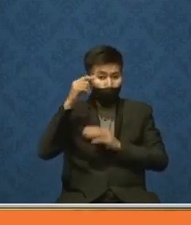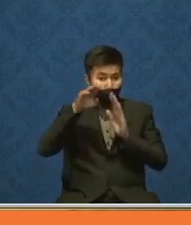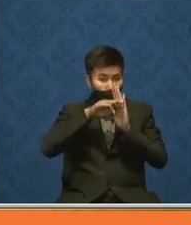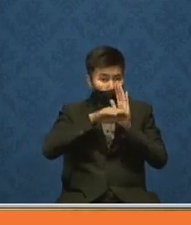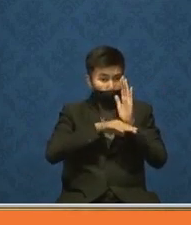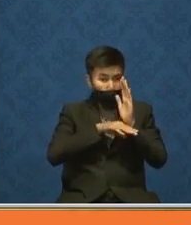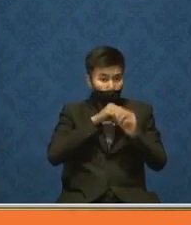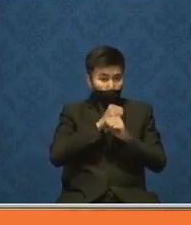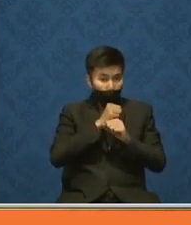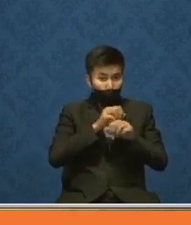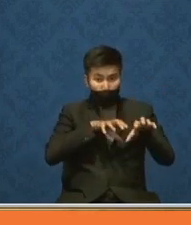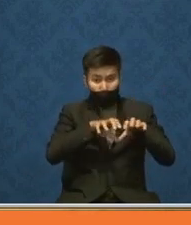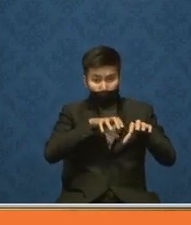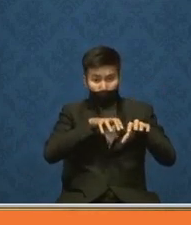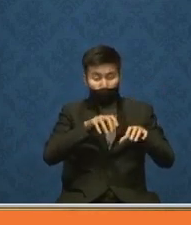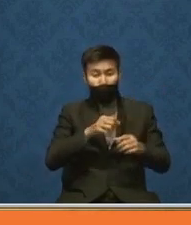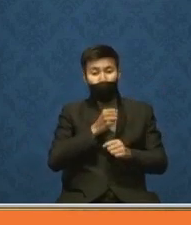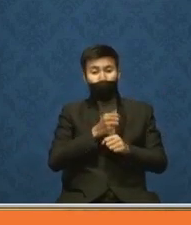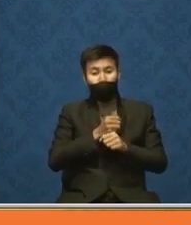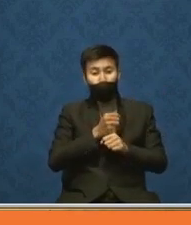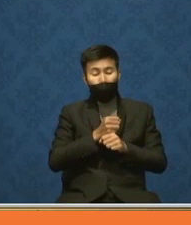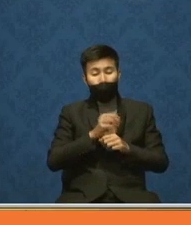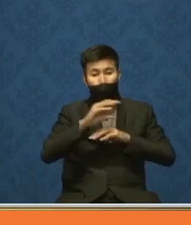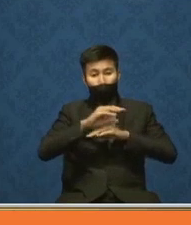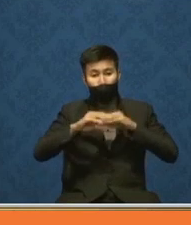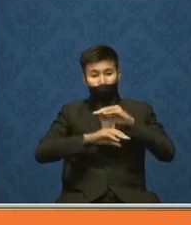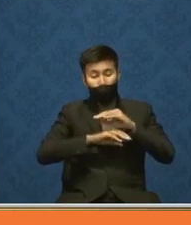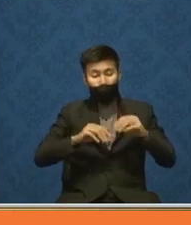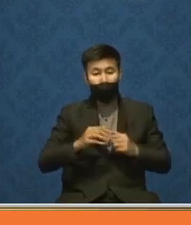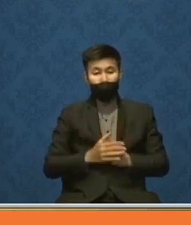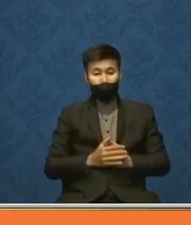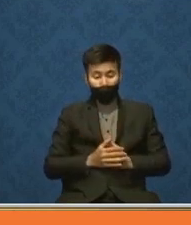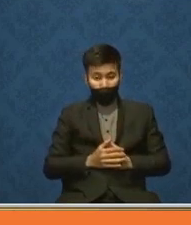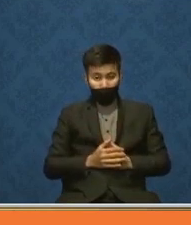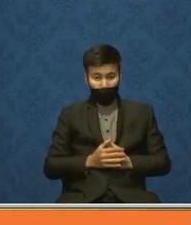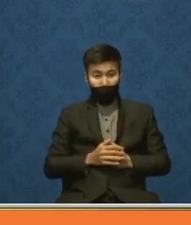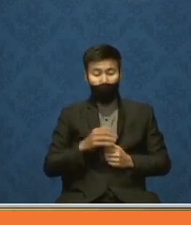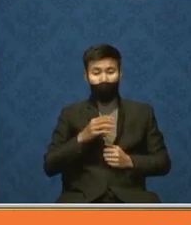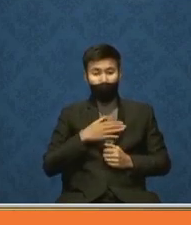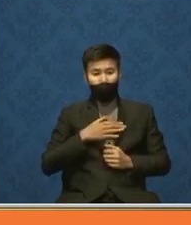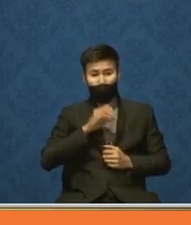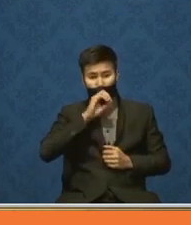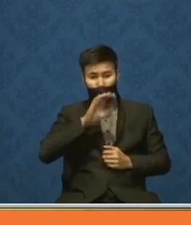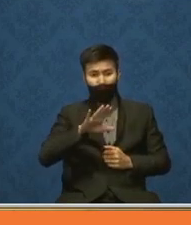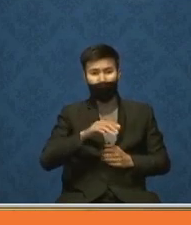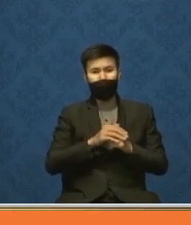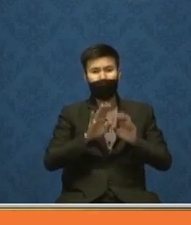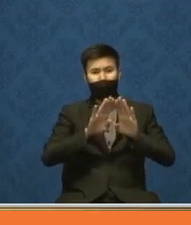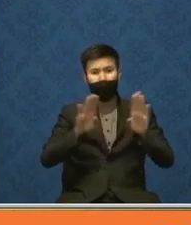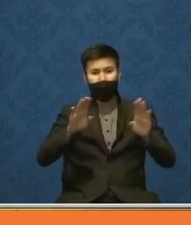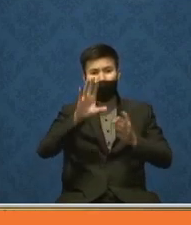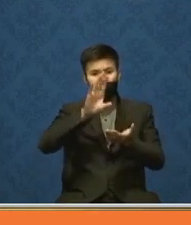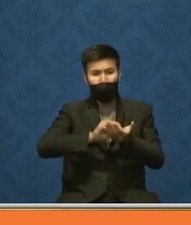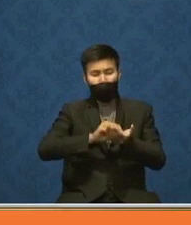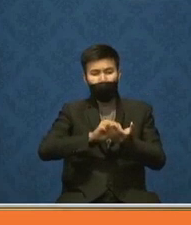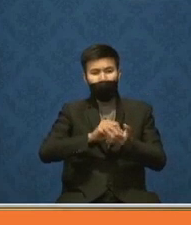แหละครับพวกเราใช้เวลา4ปีครับตั้งแต่ปีแรกในการเรียกร้องให้เปิดข้อมูลงบประมาณเนี่ยในรูปแบบ Excel